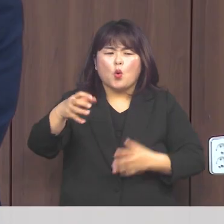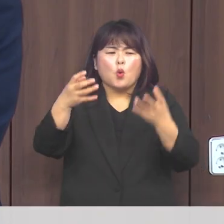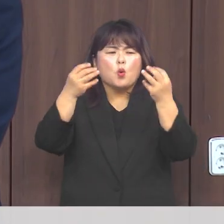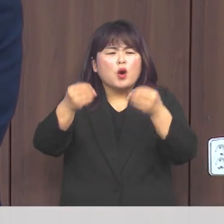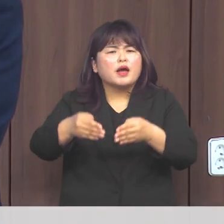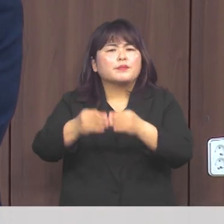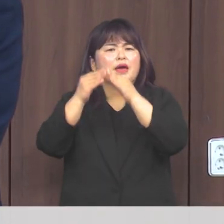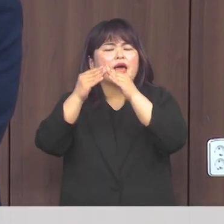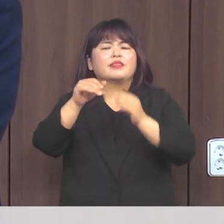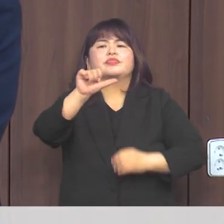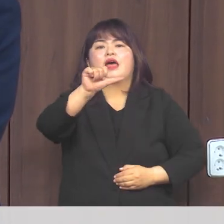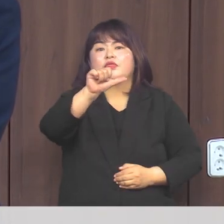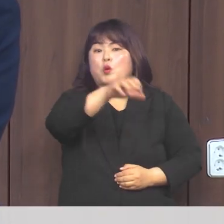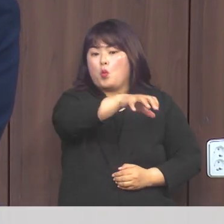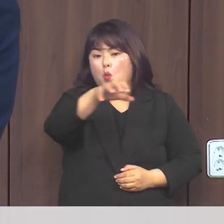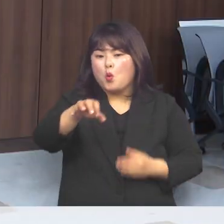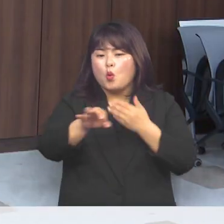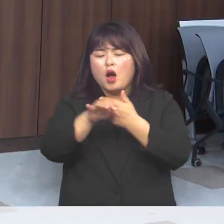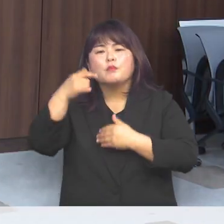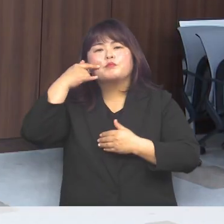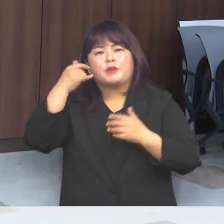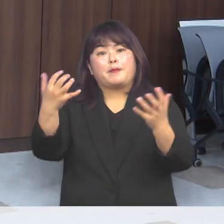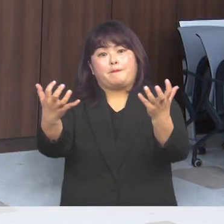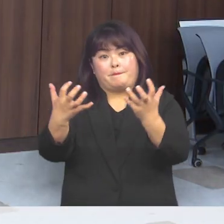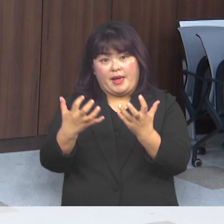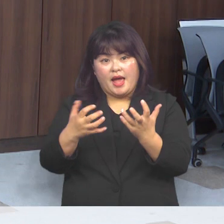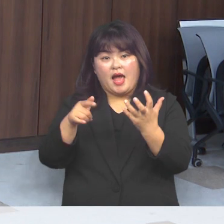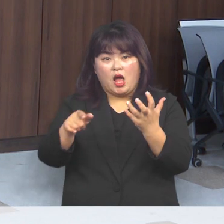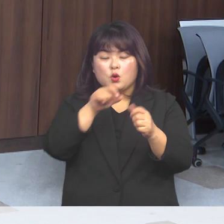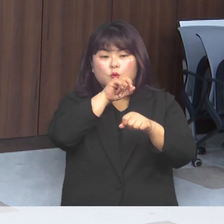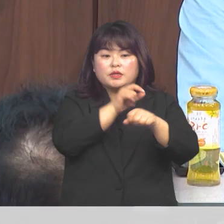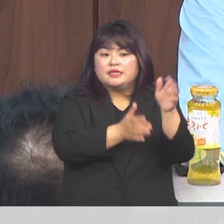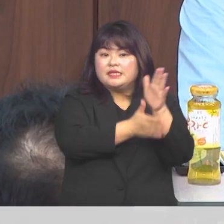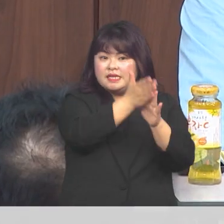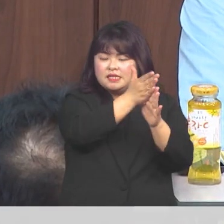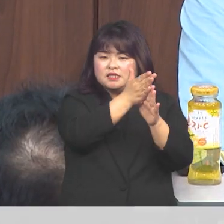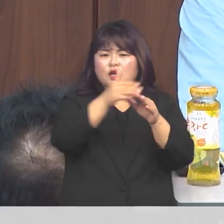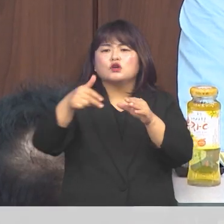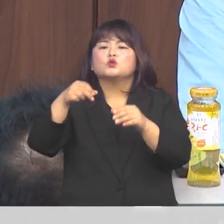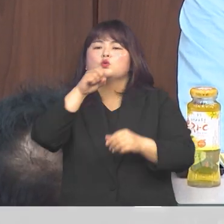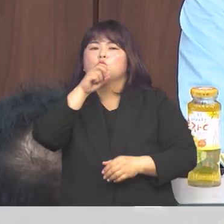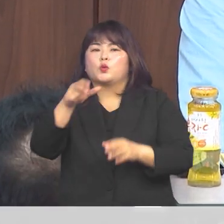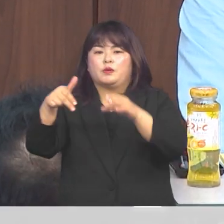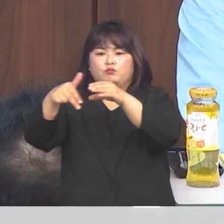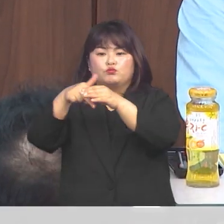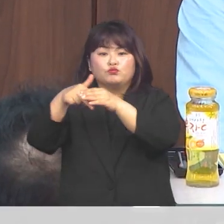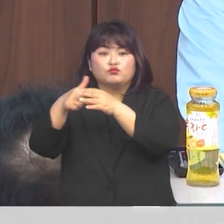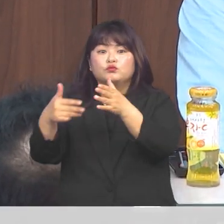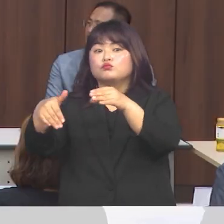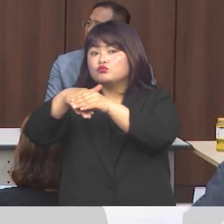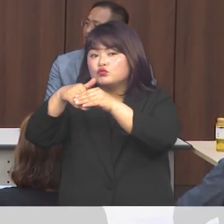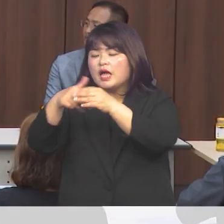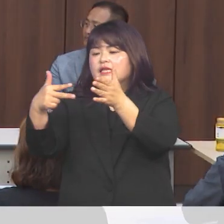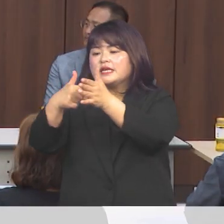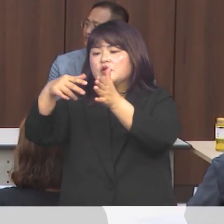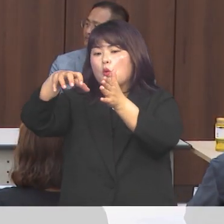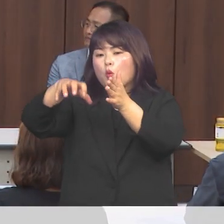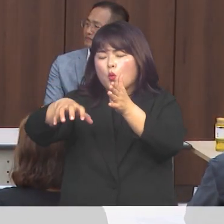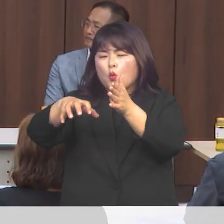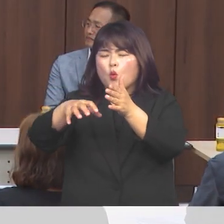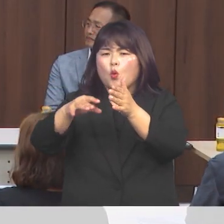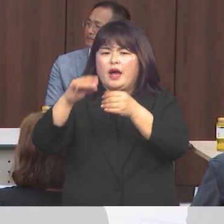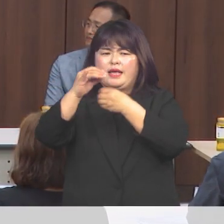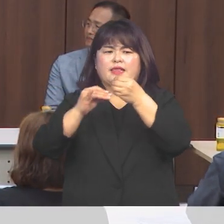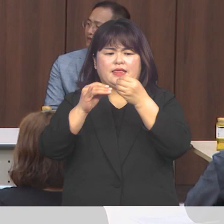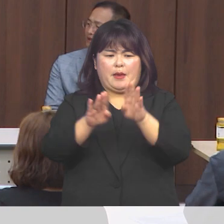교장과 학부모 등을 만났습니다. 이는 용인특례시와 용인문화재단이 지난 7월부터 개교 100주년 이상을